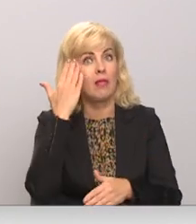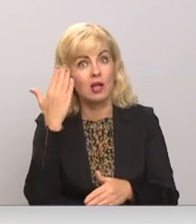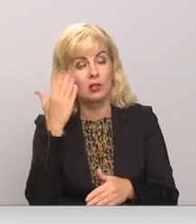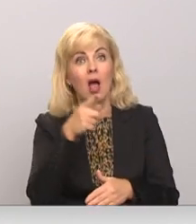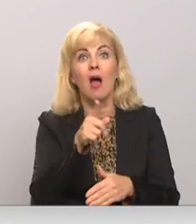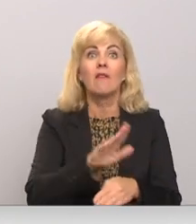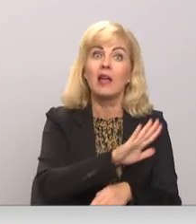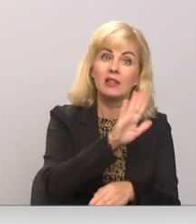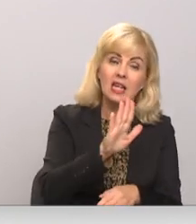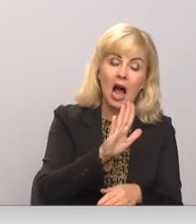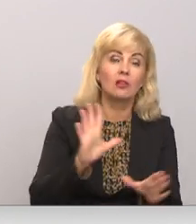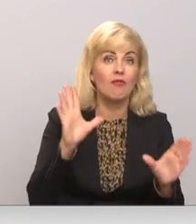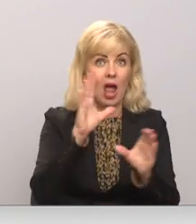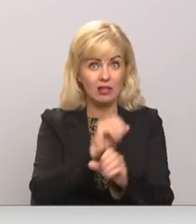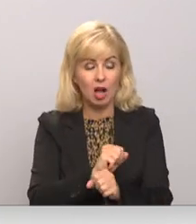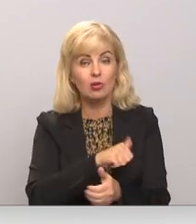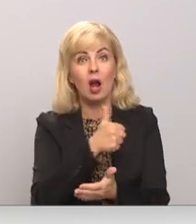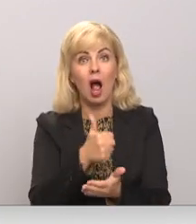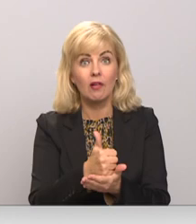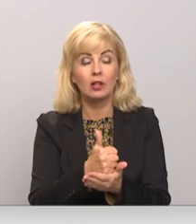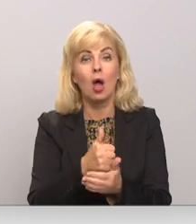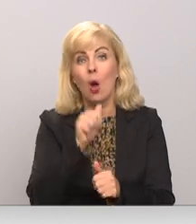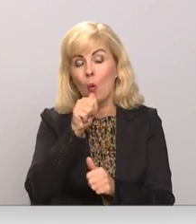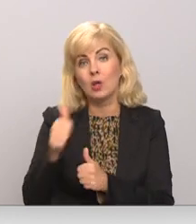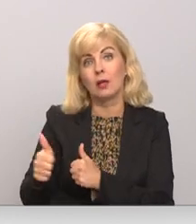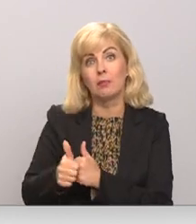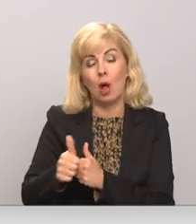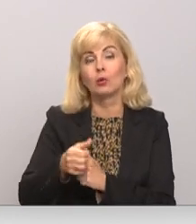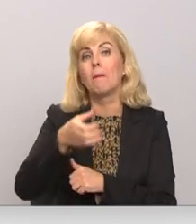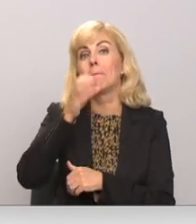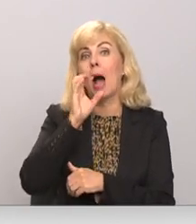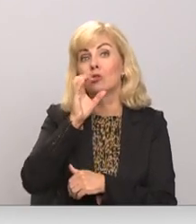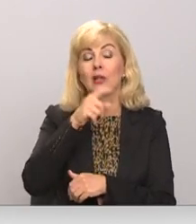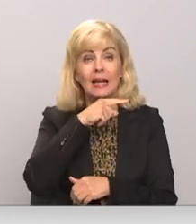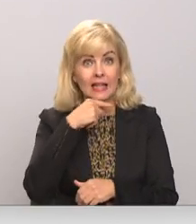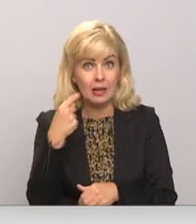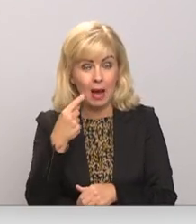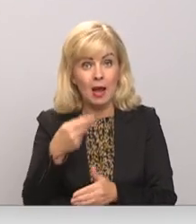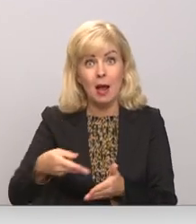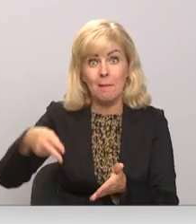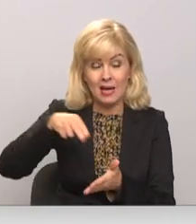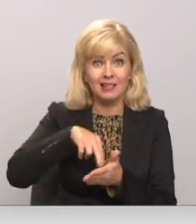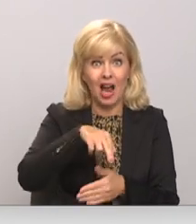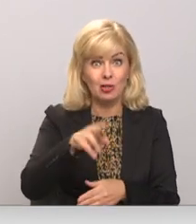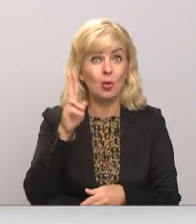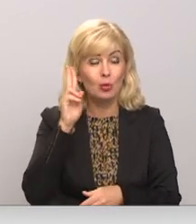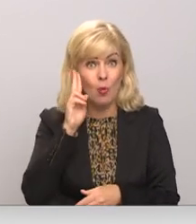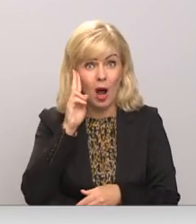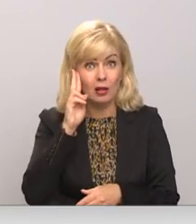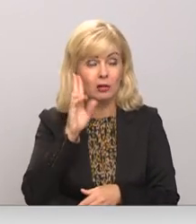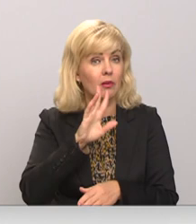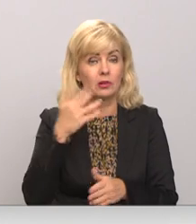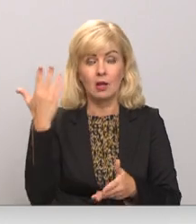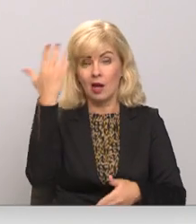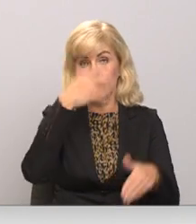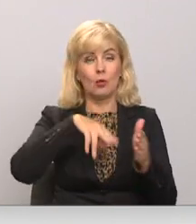vai nakts. Galvenais bija jābūt ūdenim pie gultas, jo vajadzēja padzerties. Ja gribēju kaut ko piecelties to, lai taisītu tu tulītās ģībi